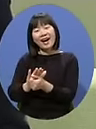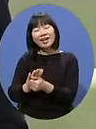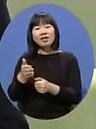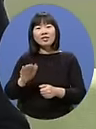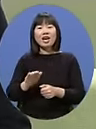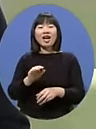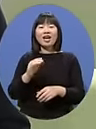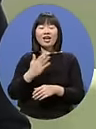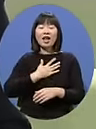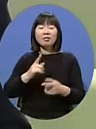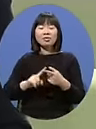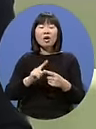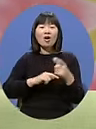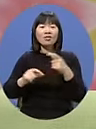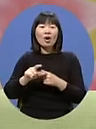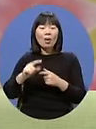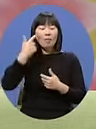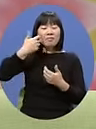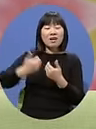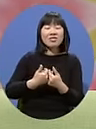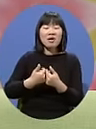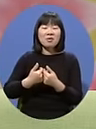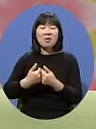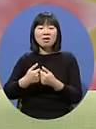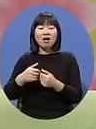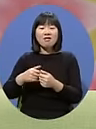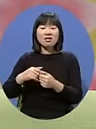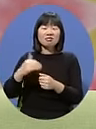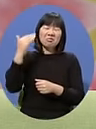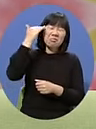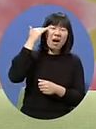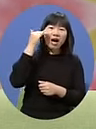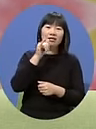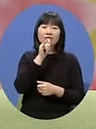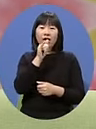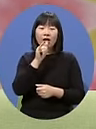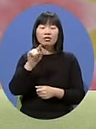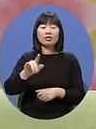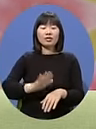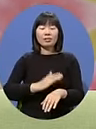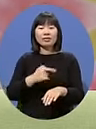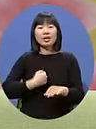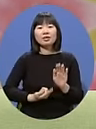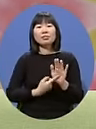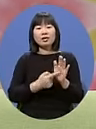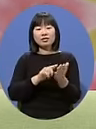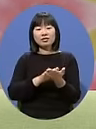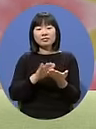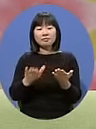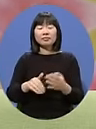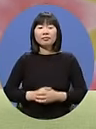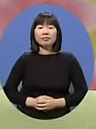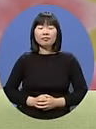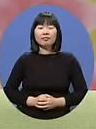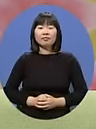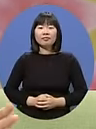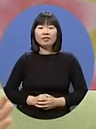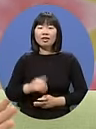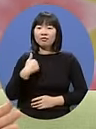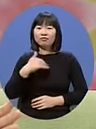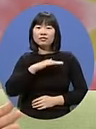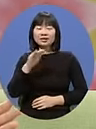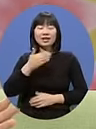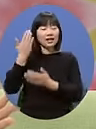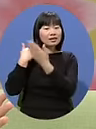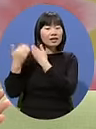이렇게 치고 다니고 맞아. 이런 사람들 반대로 가고 그렇죠. 그럼 그것도 잘못된 자기 표현이라는 거죠. 사실 우리가